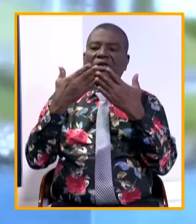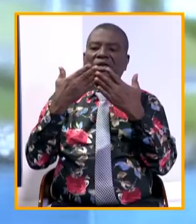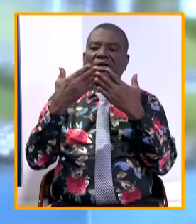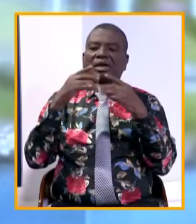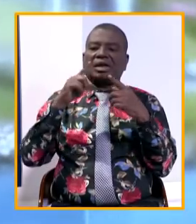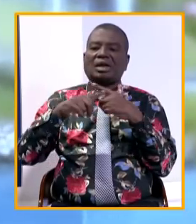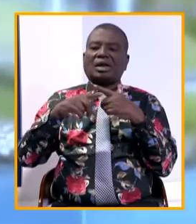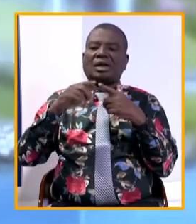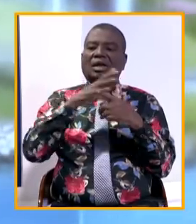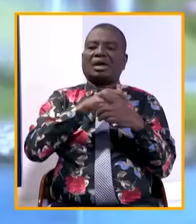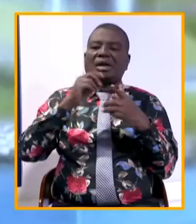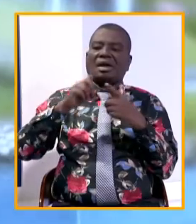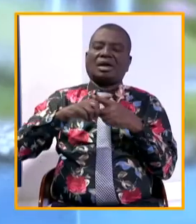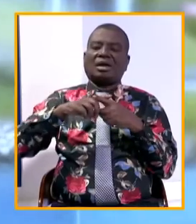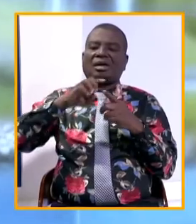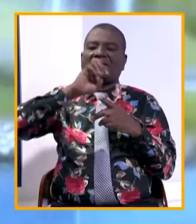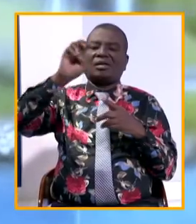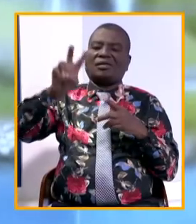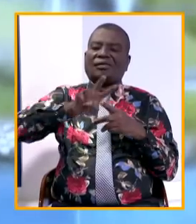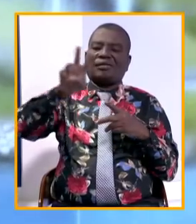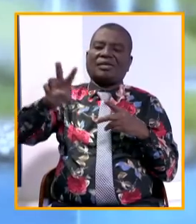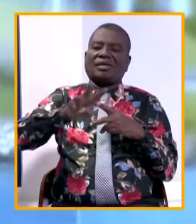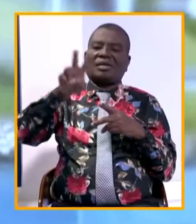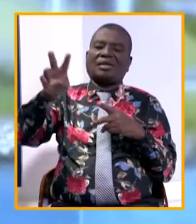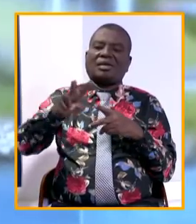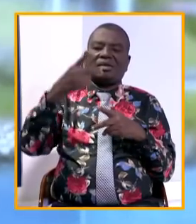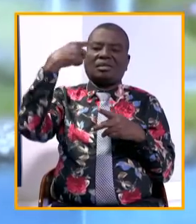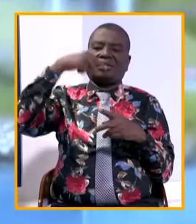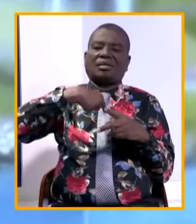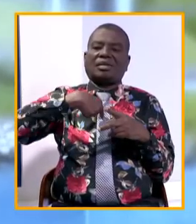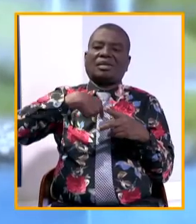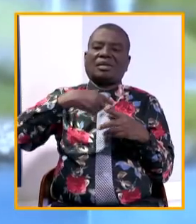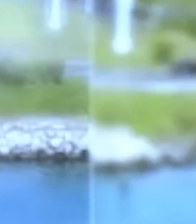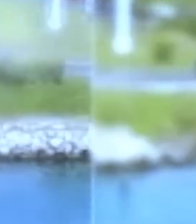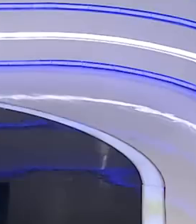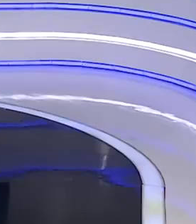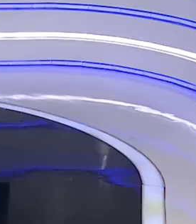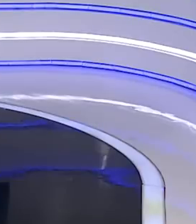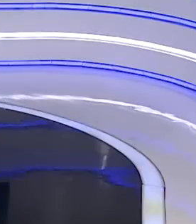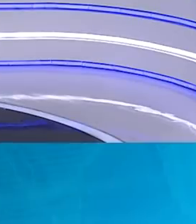suivis. Plus d'informations sur notre site rti.ci.